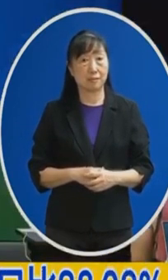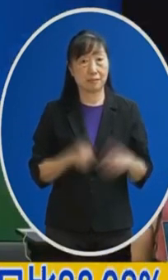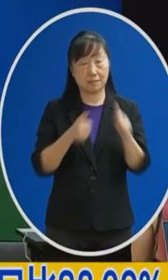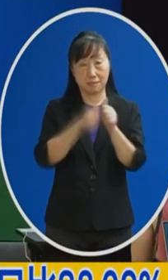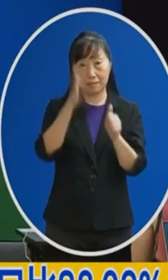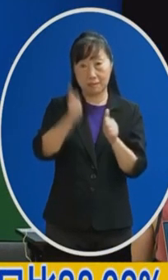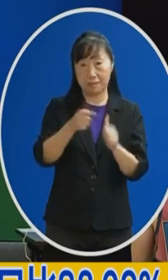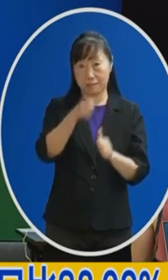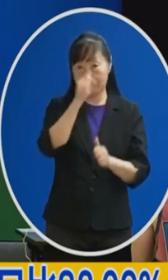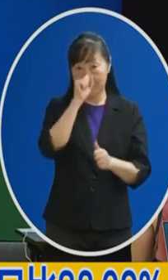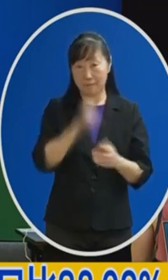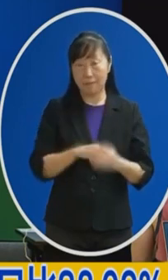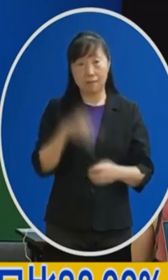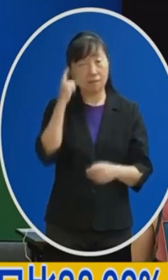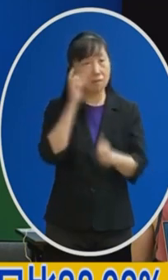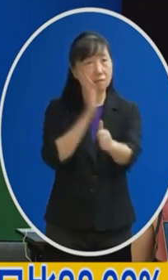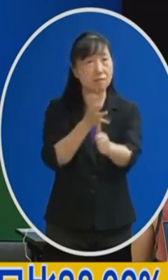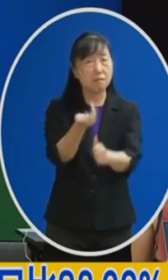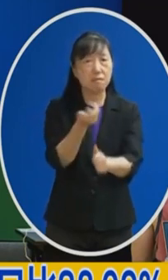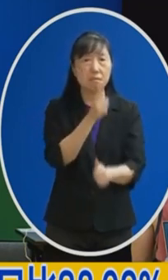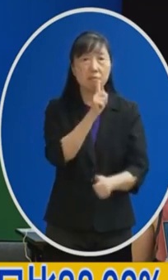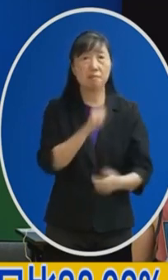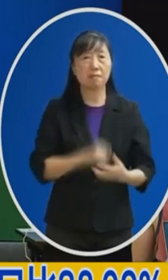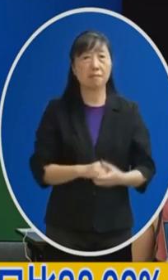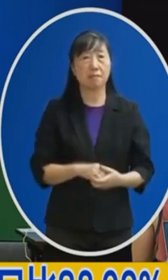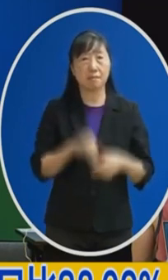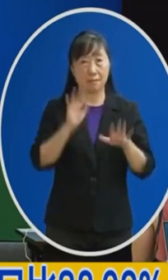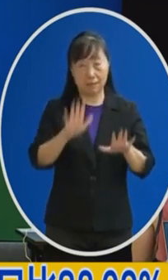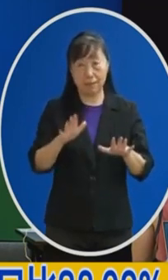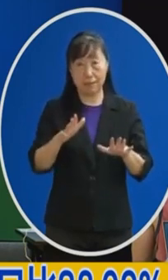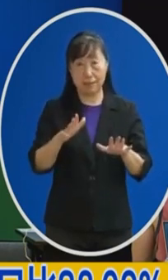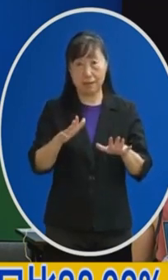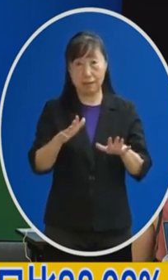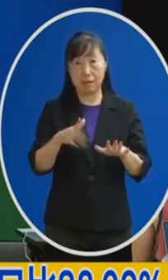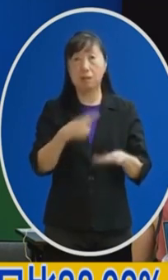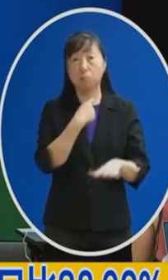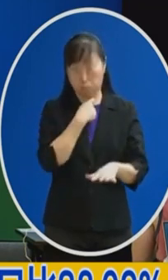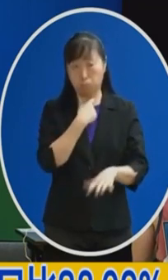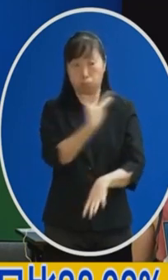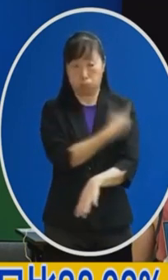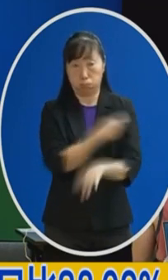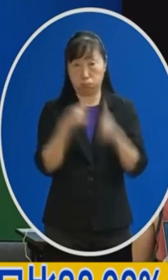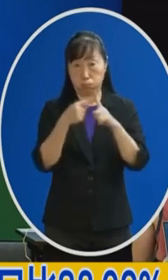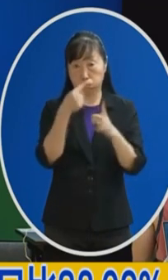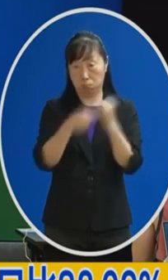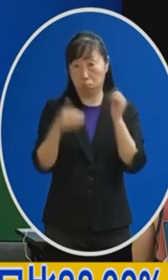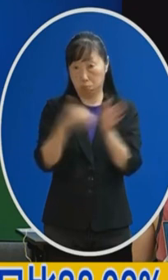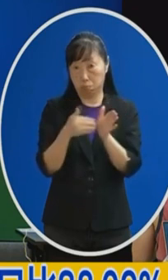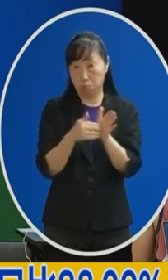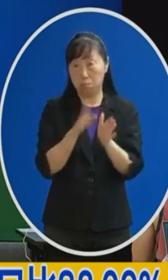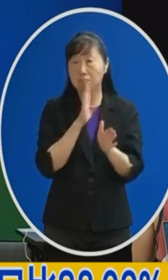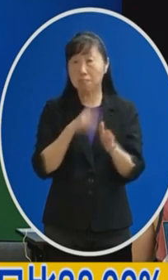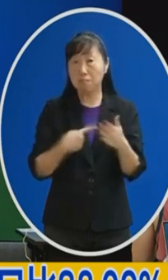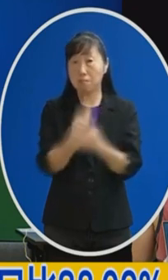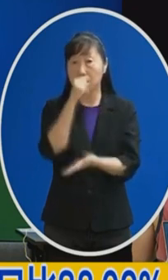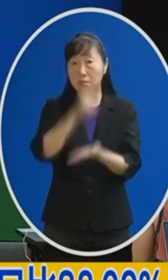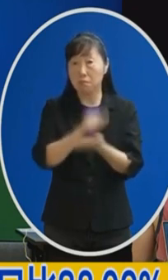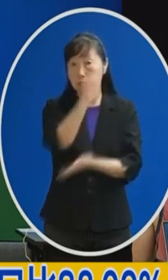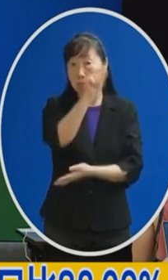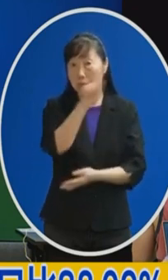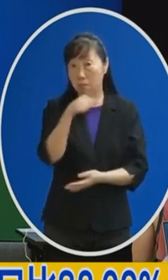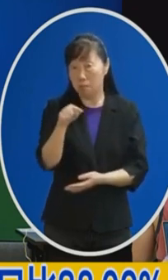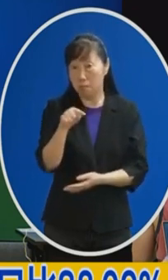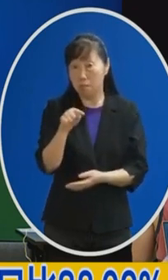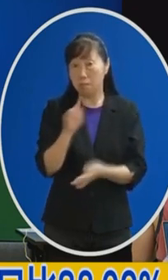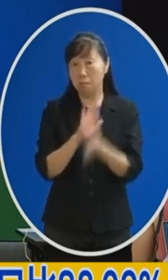副指挥官好，想请教一下，您刚刚有提到说目前完成意愿登记的人数，不晓得只登记 AZ 的，